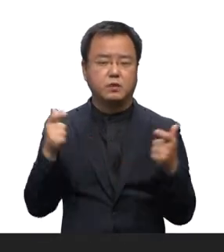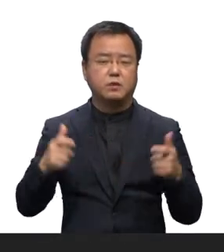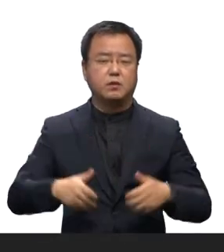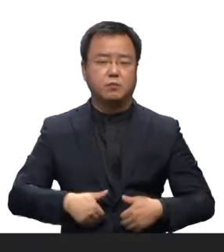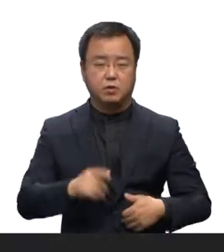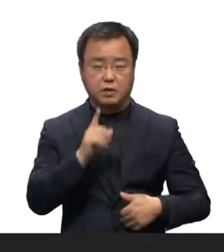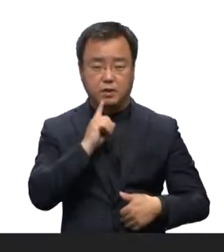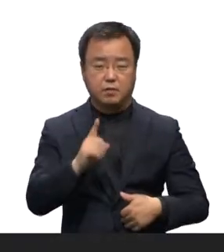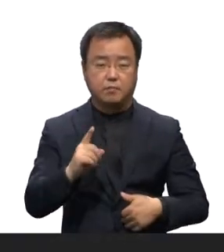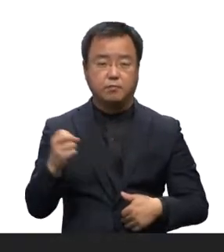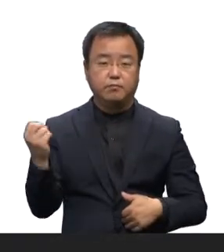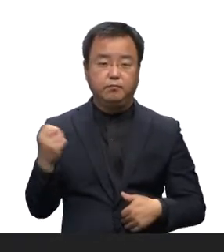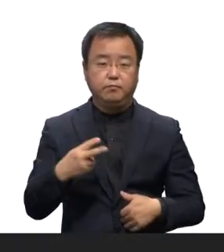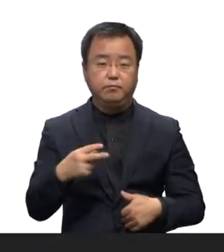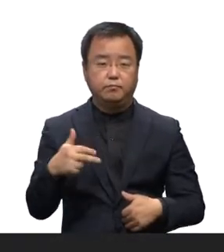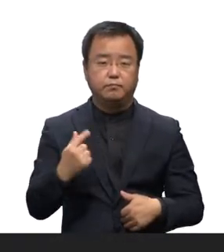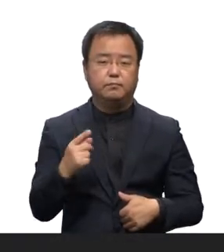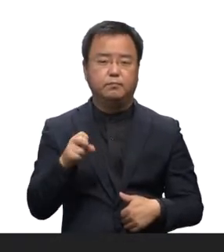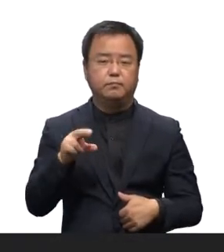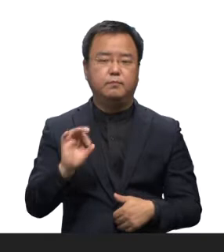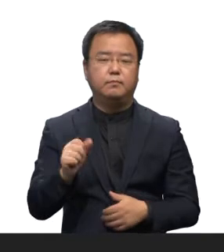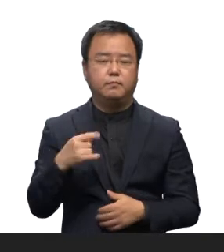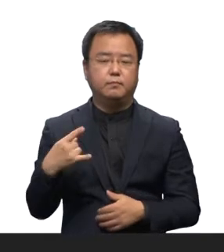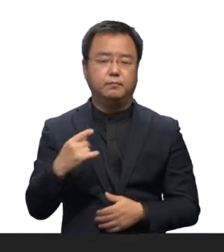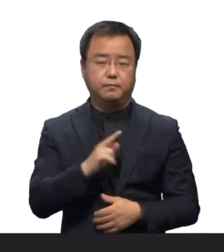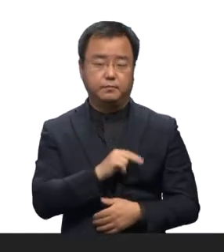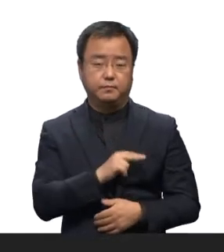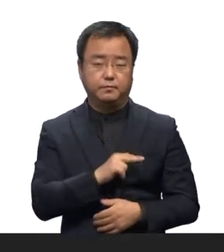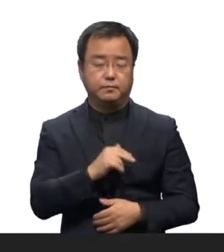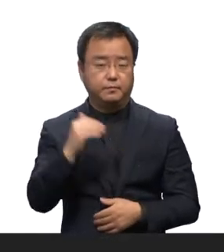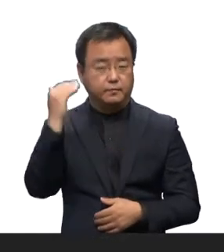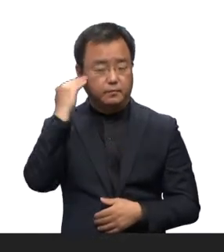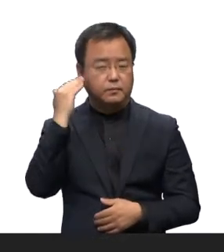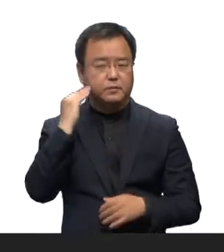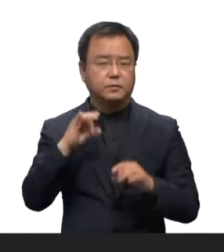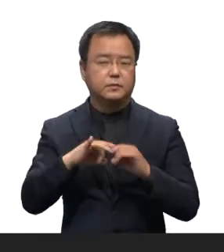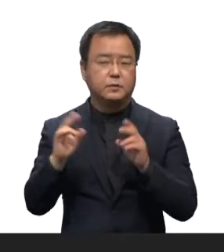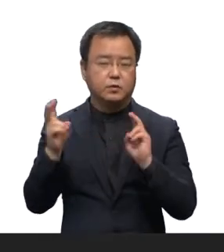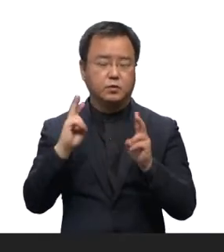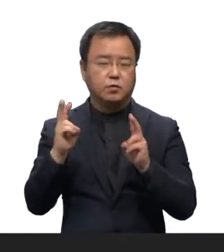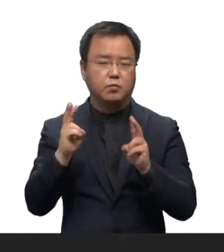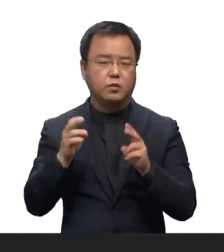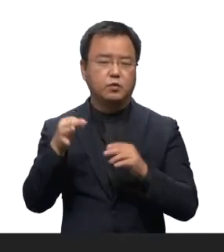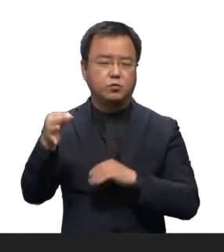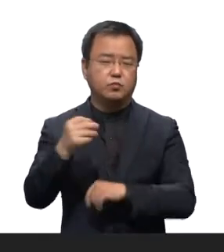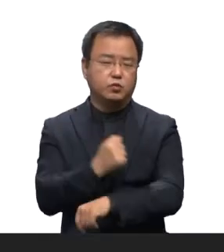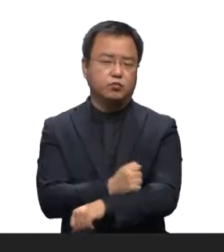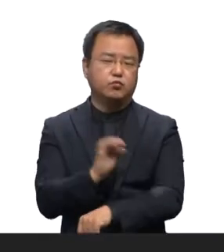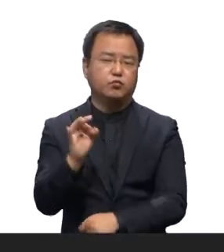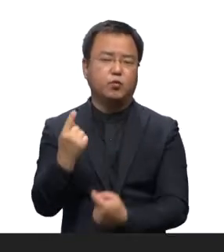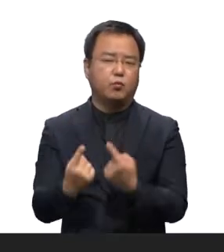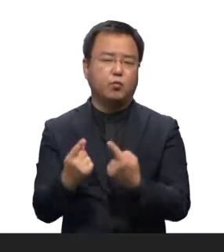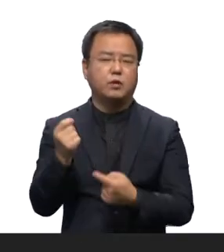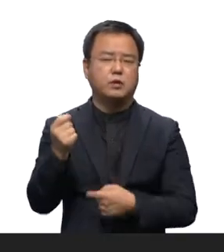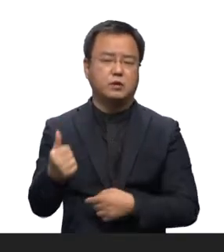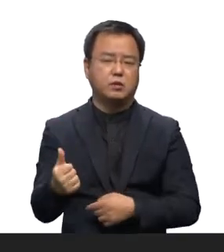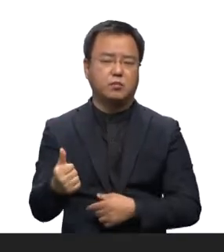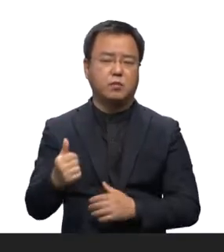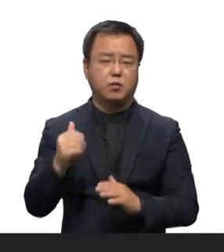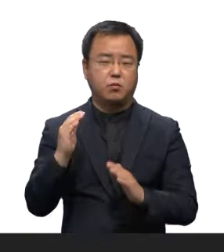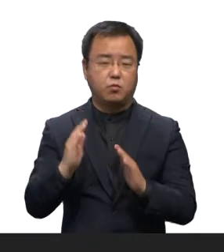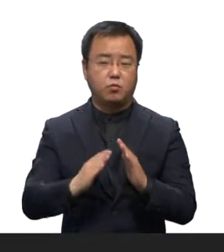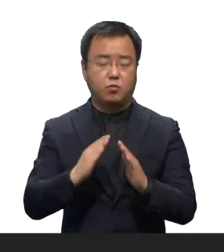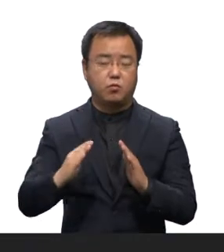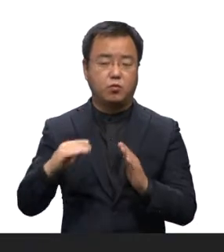같은 당 조명이 원도 ebs 의 수신료가 한국전력에 지급되는 수수료 보다 적다 며 공영방송 지원액 보다 위탁